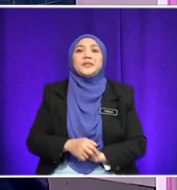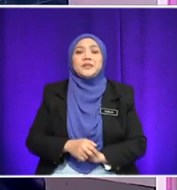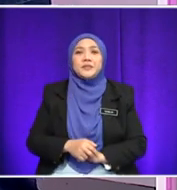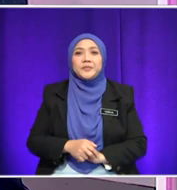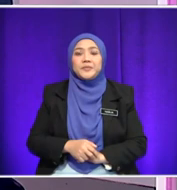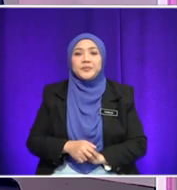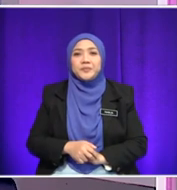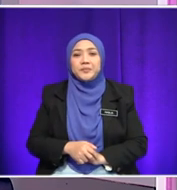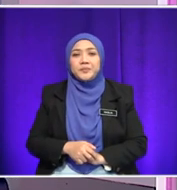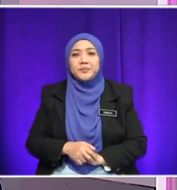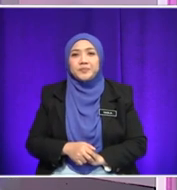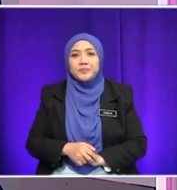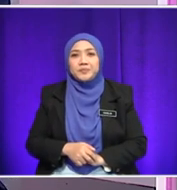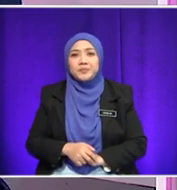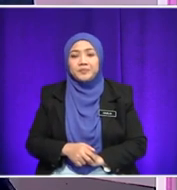perih